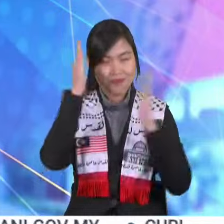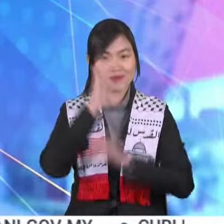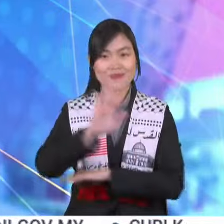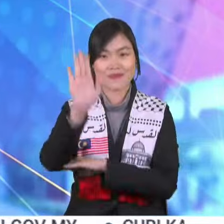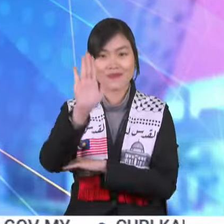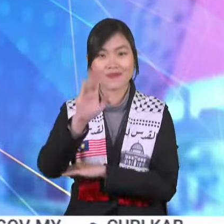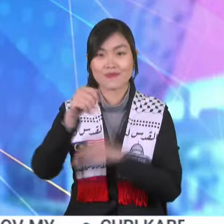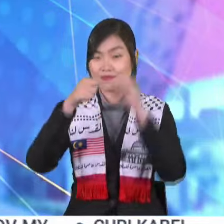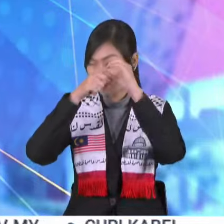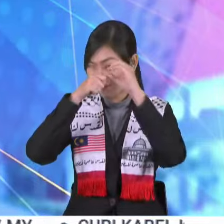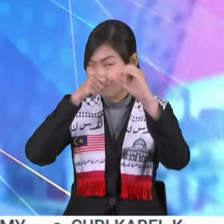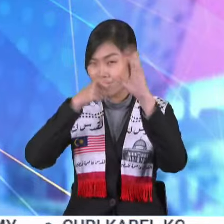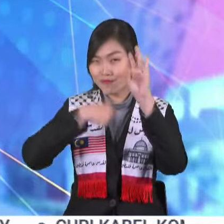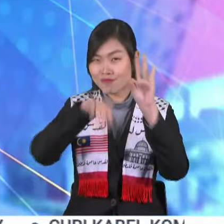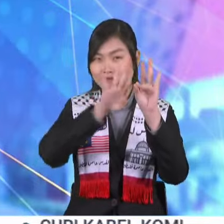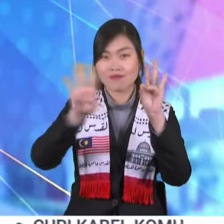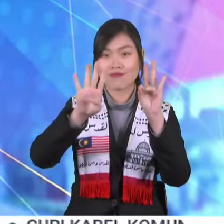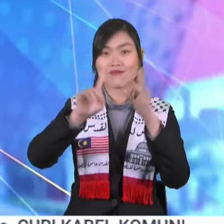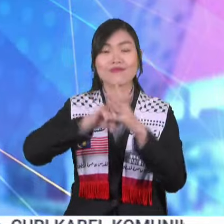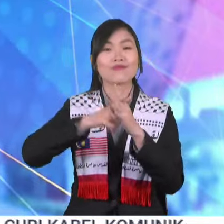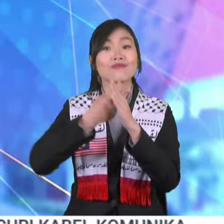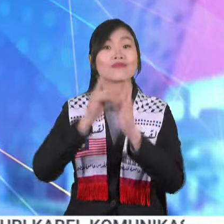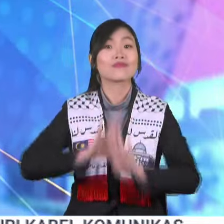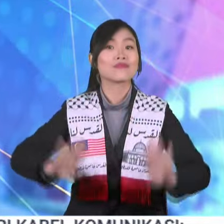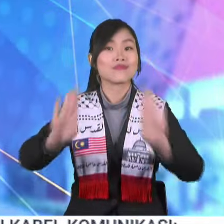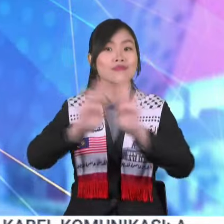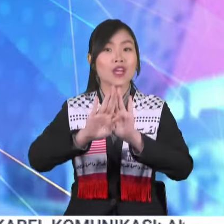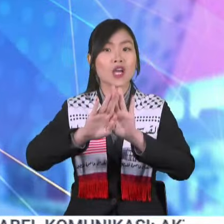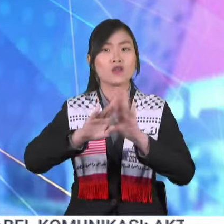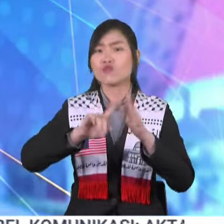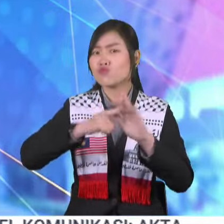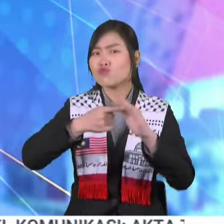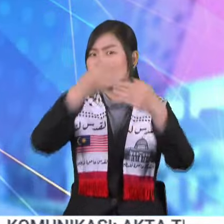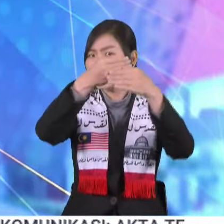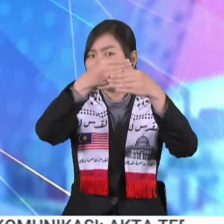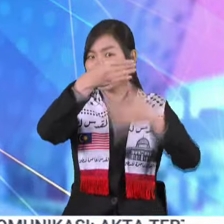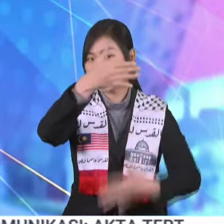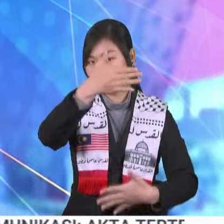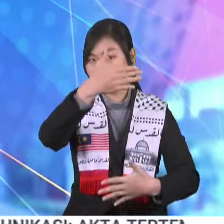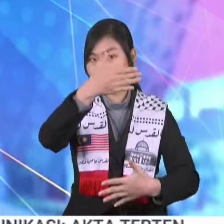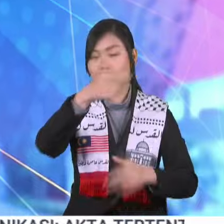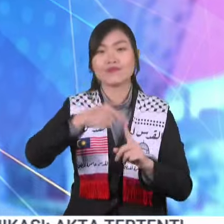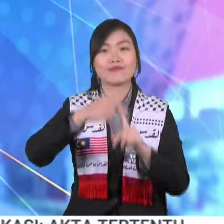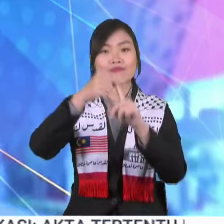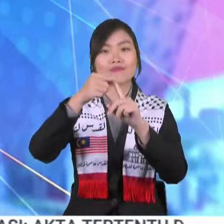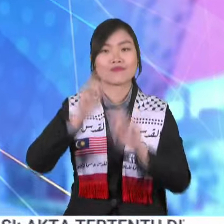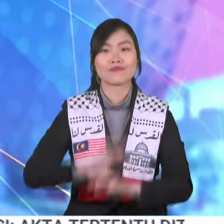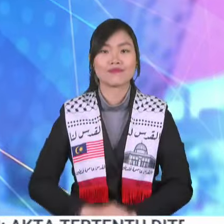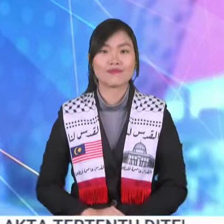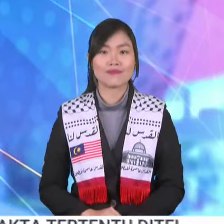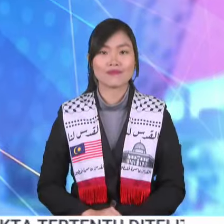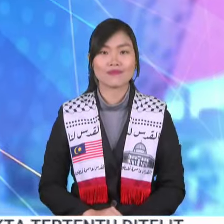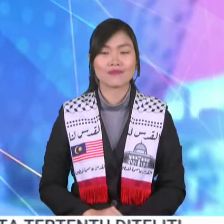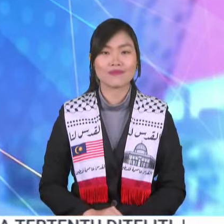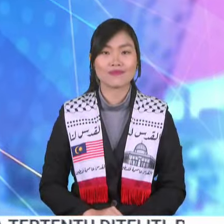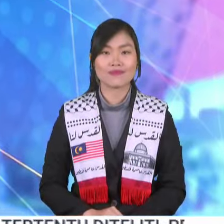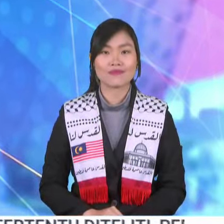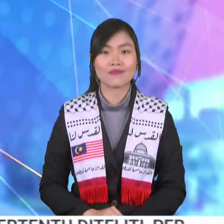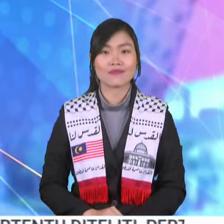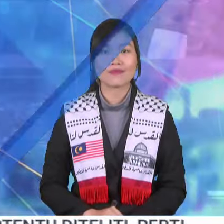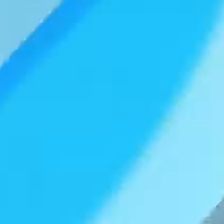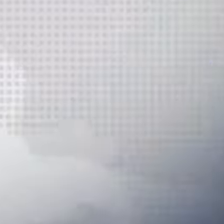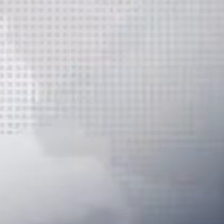Assalamualaikum, salam Malaysia Madani. Kanta 744 mendahului berita. Dimulakan dengan rangkuman laporan utama dalam segmen